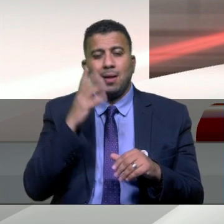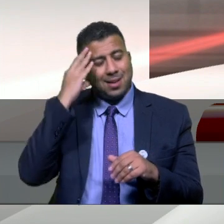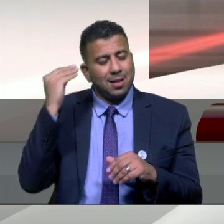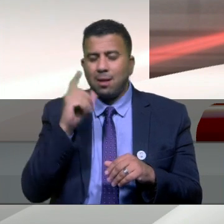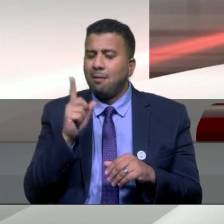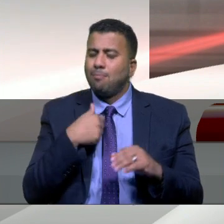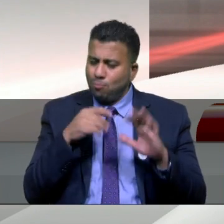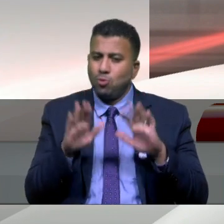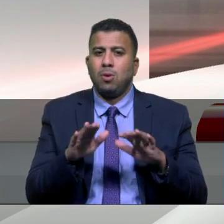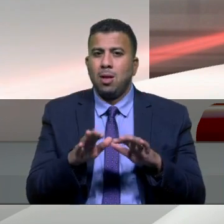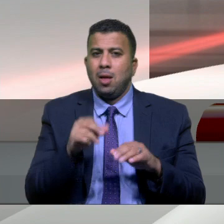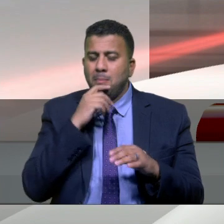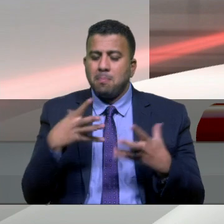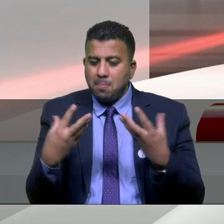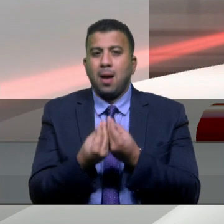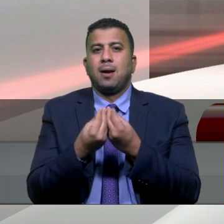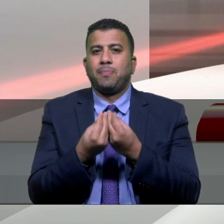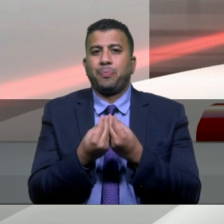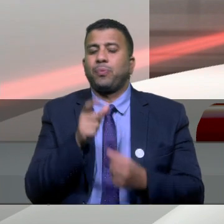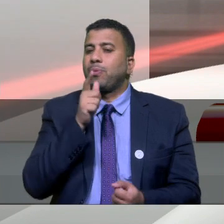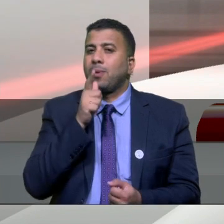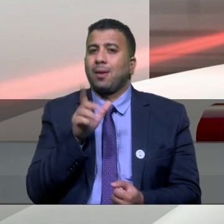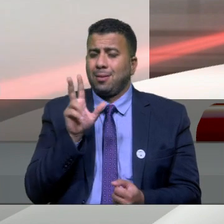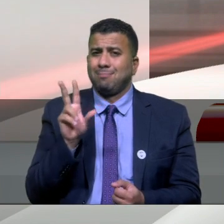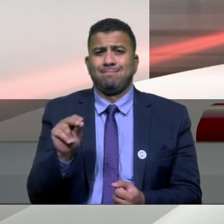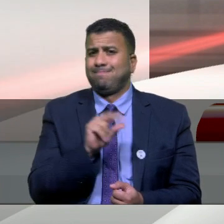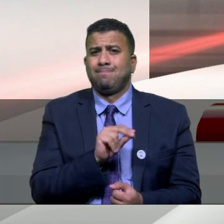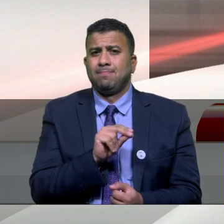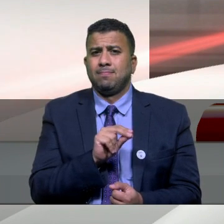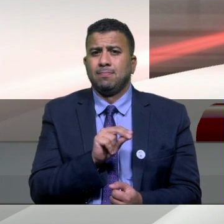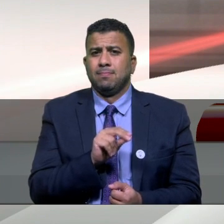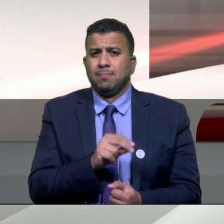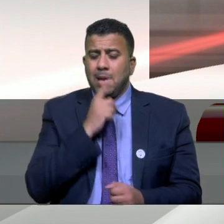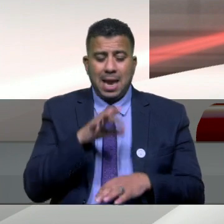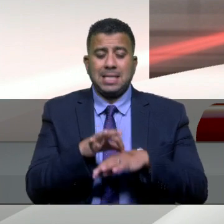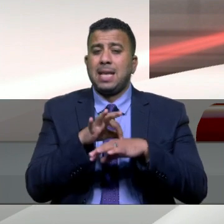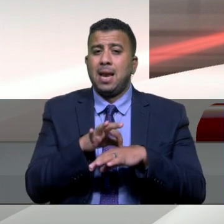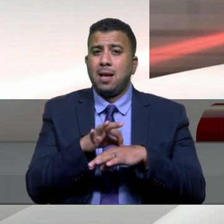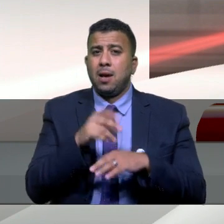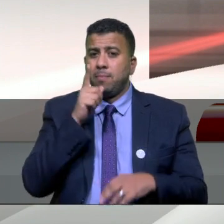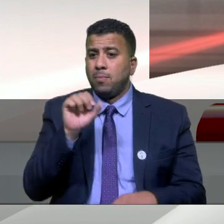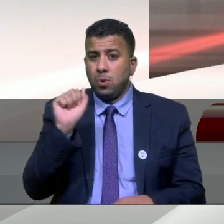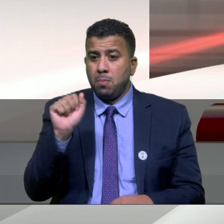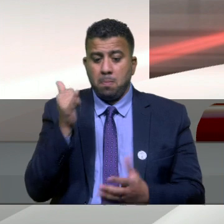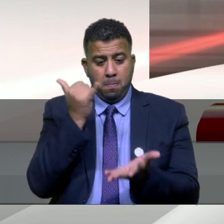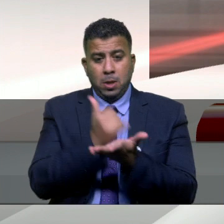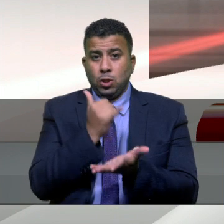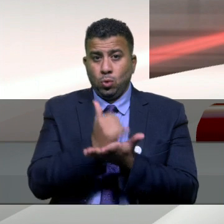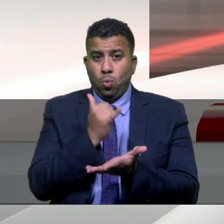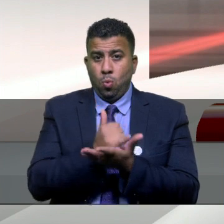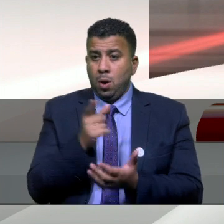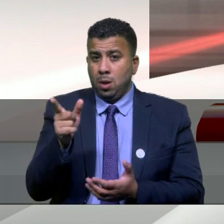يعني شايلنا معي. ولذلك يعني الإنسان لما يكون مسؤول